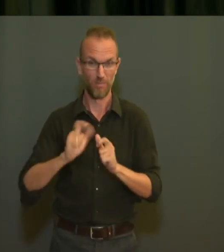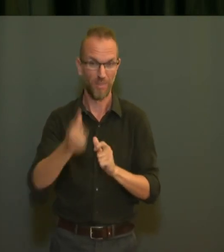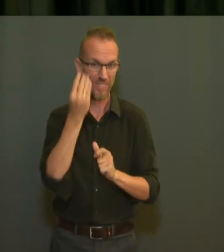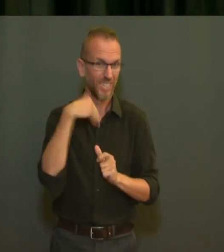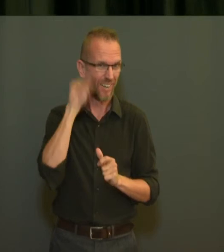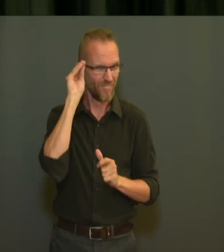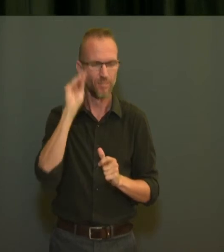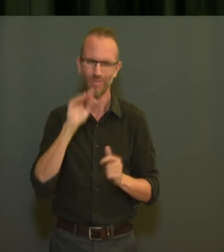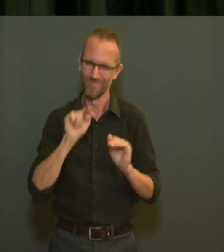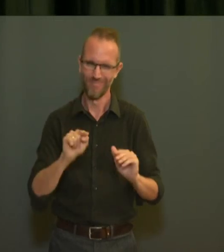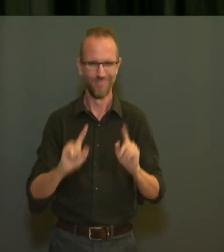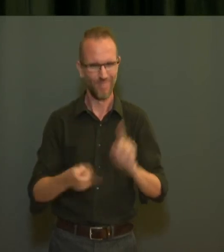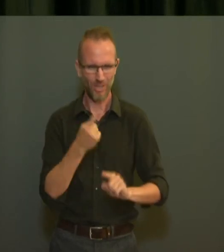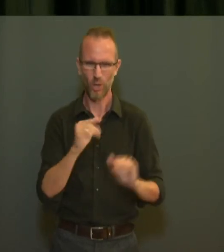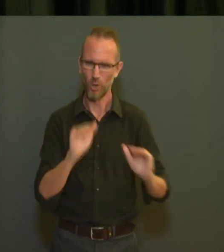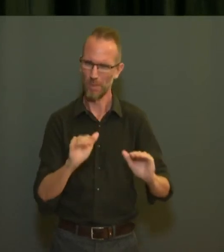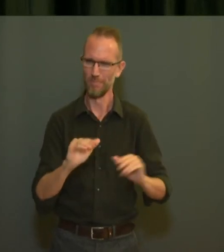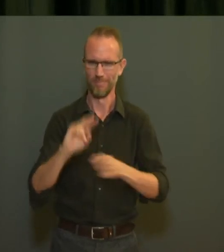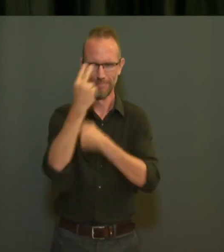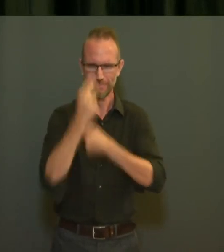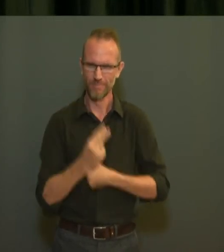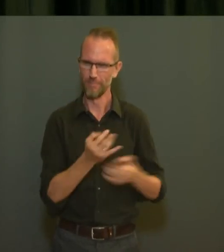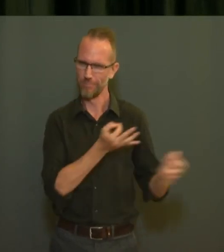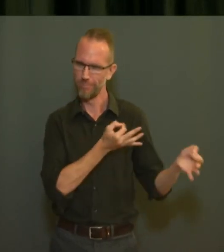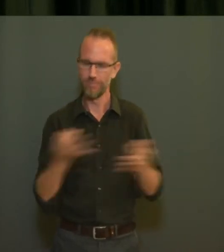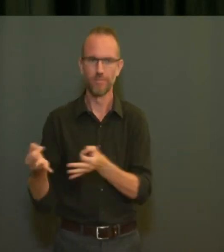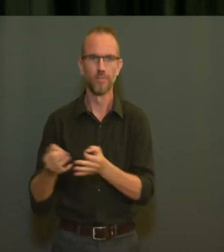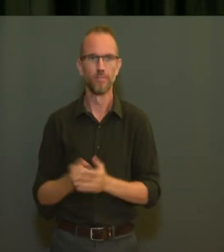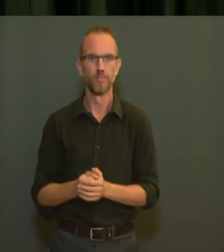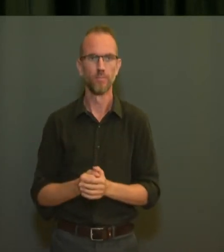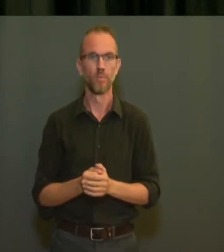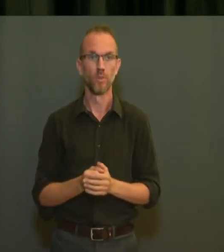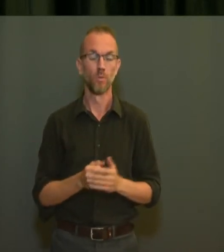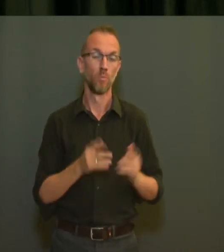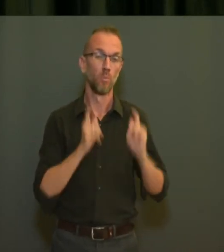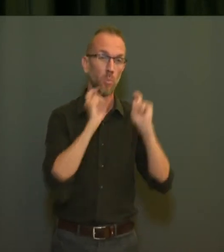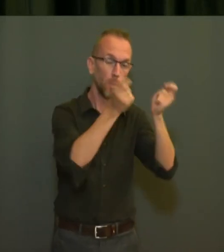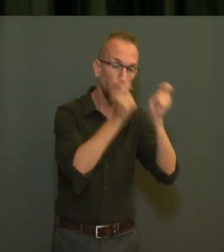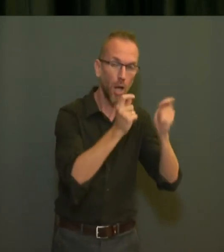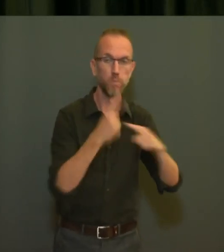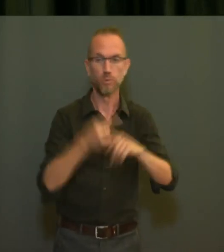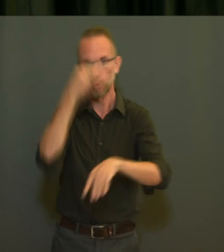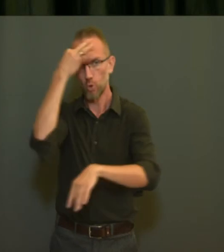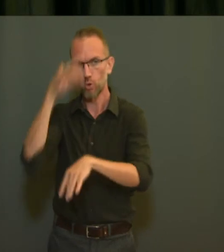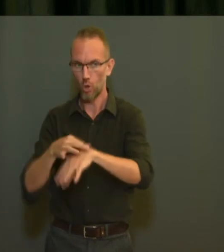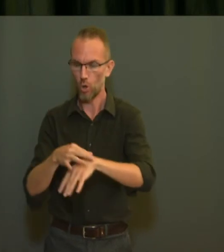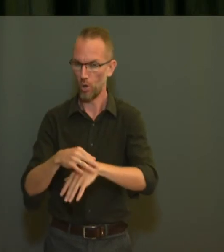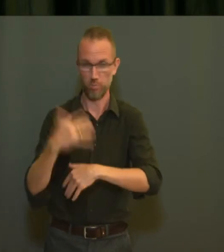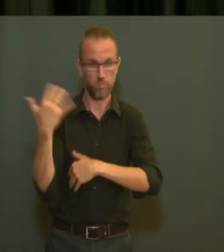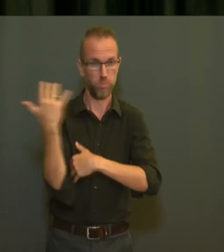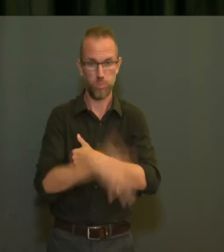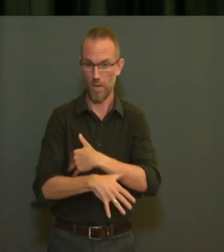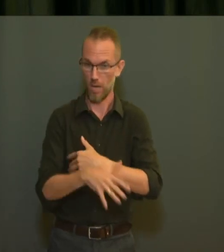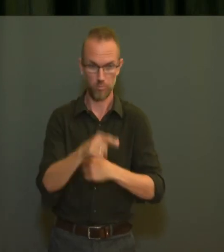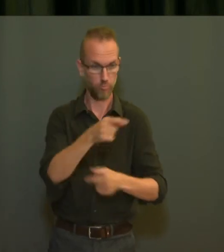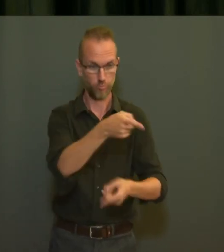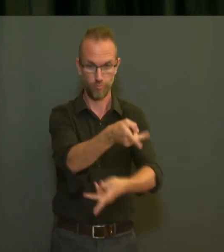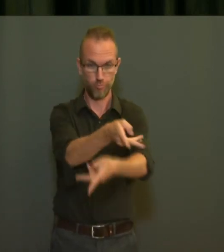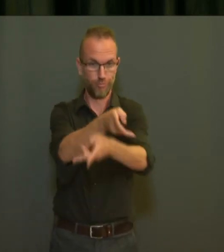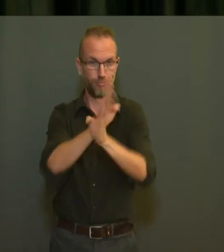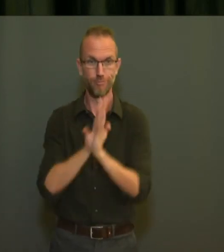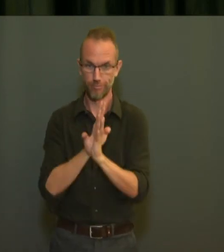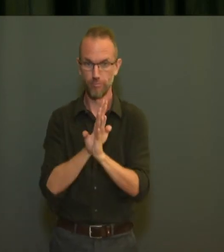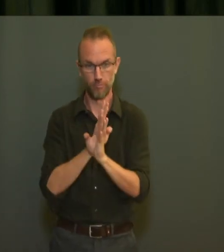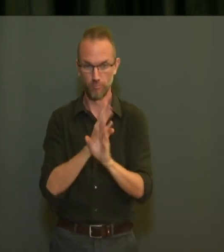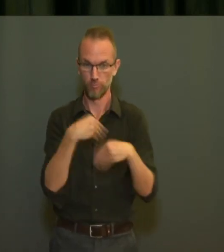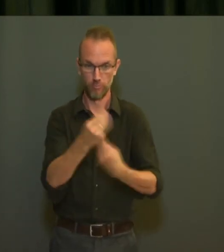Les hôpitaux, les médecins généralistes, les spécialistes ont pris les mesures nécessaires pour permettre la poursuite des soins en toute sécurité. Donc n'hésitez pas à